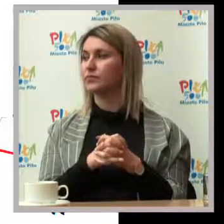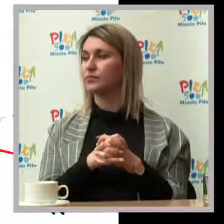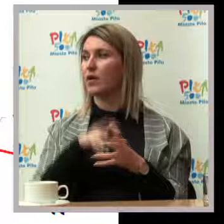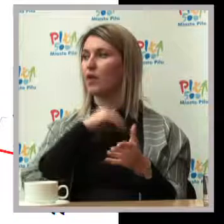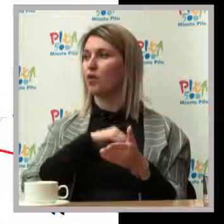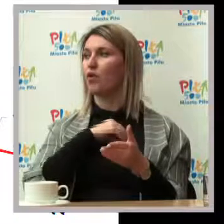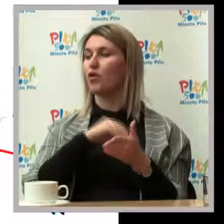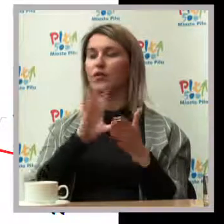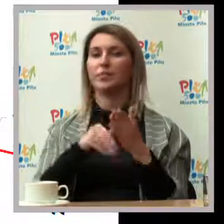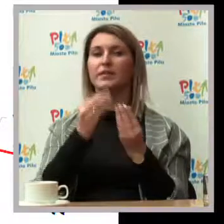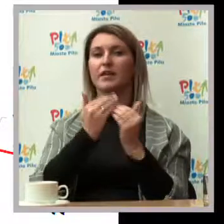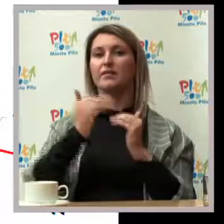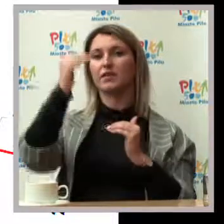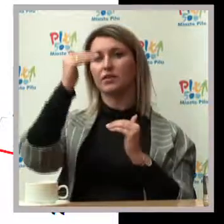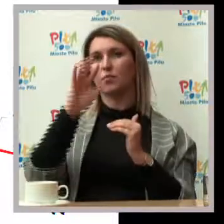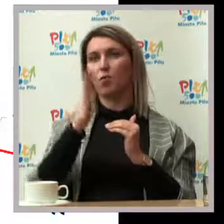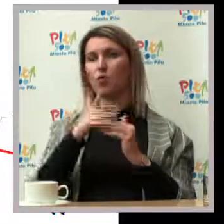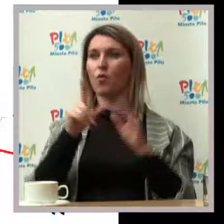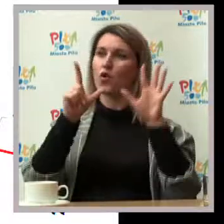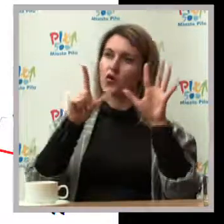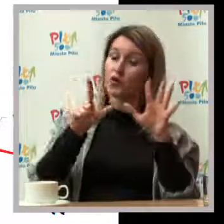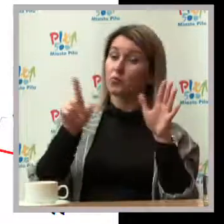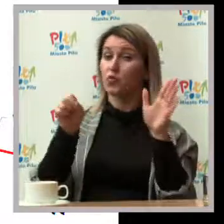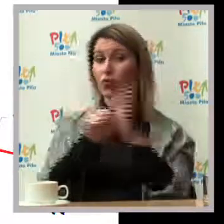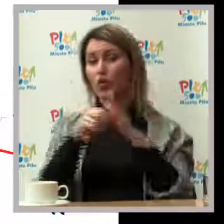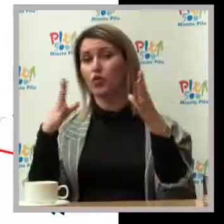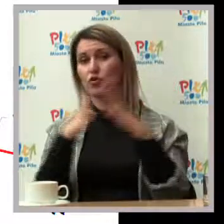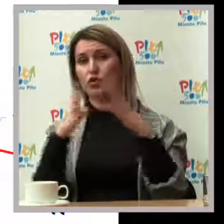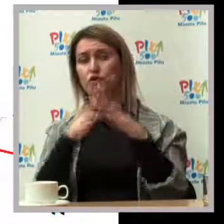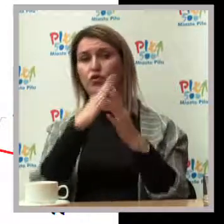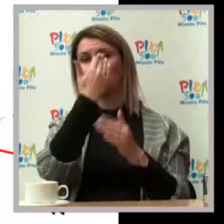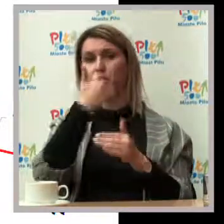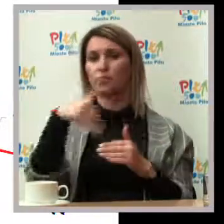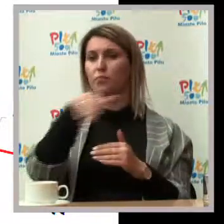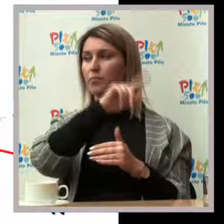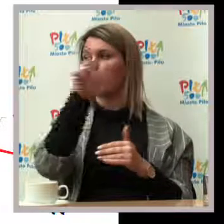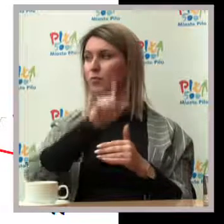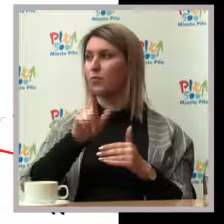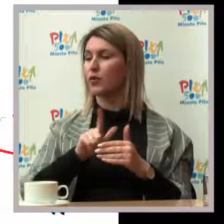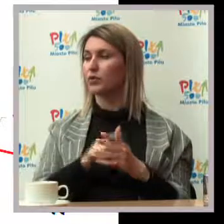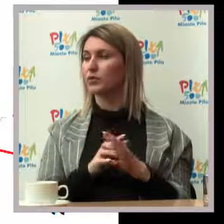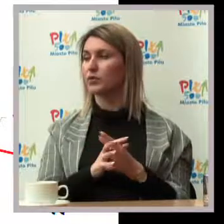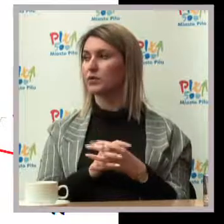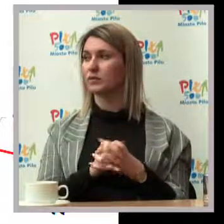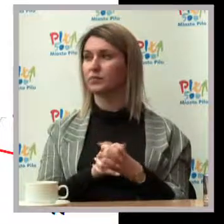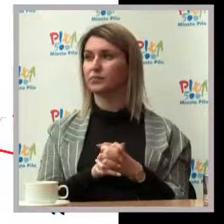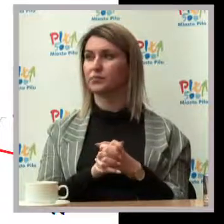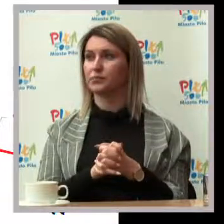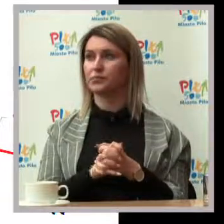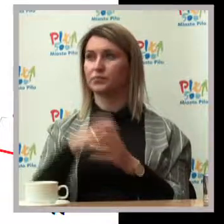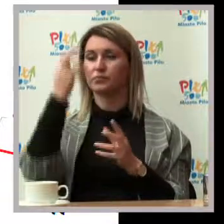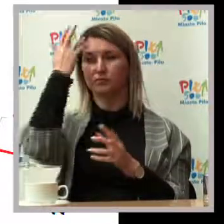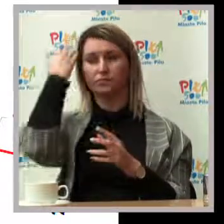miasta wzrastają o poziom około 7, nawet do 10 milionów złotych. W związku z tym ten wskaźnik po